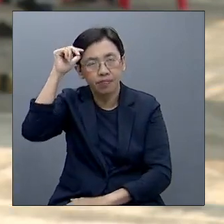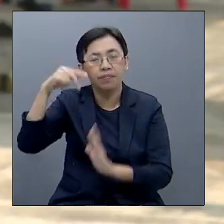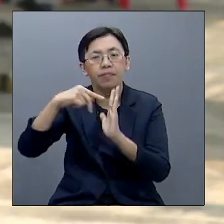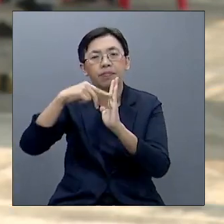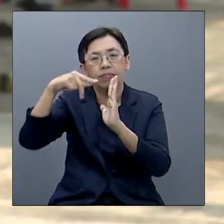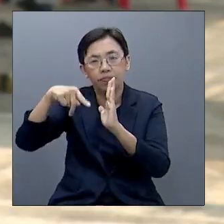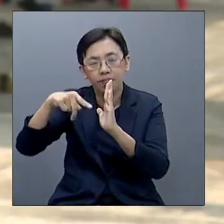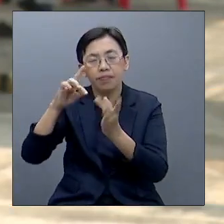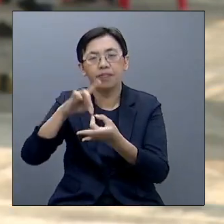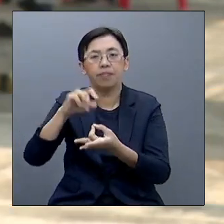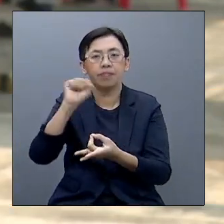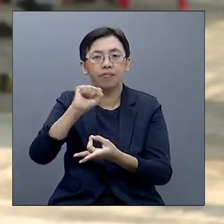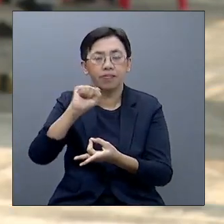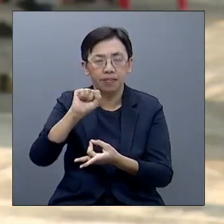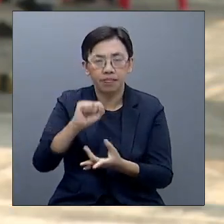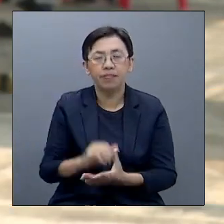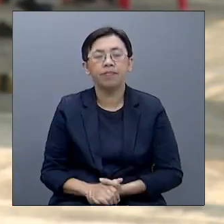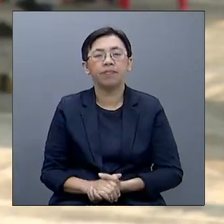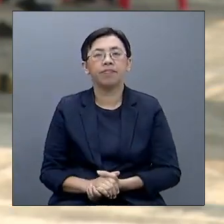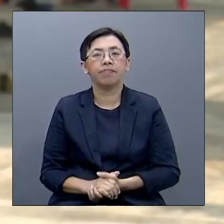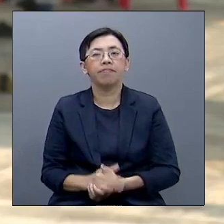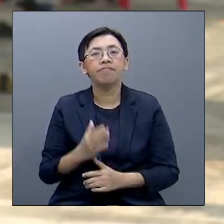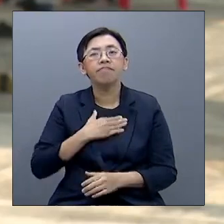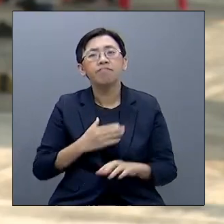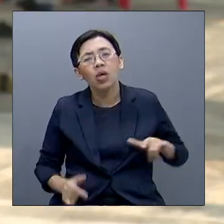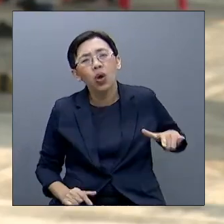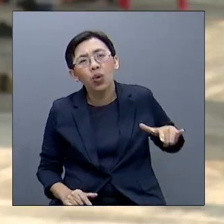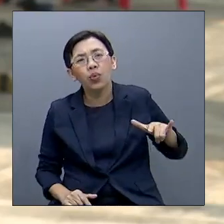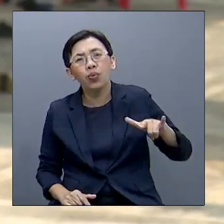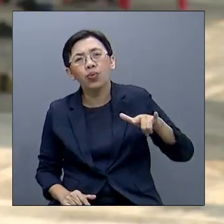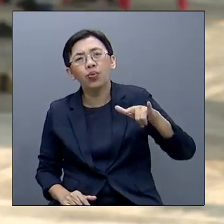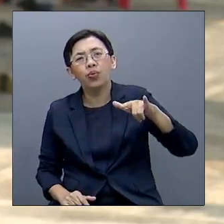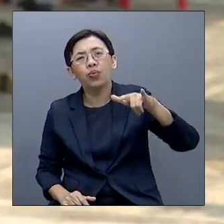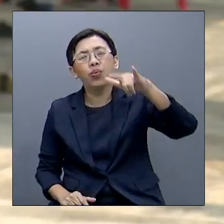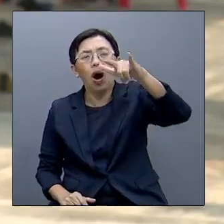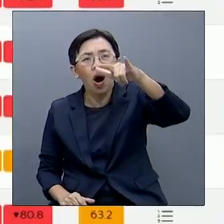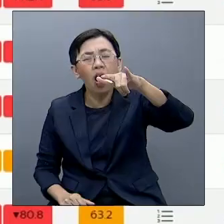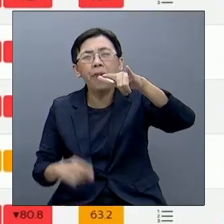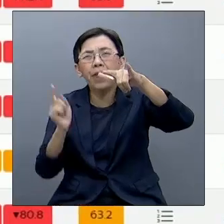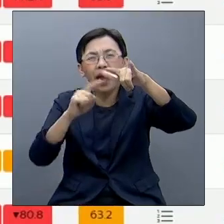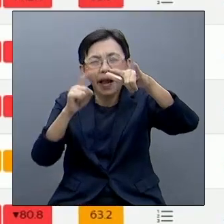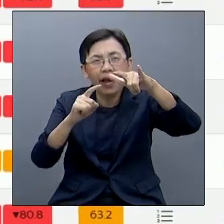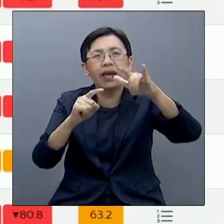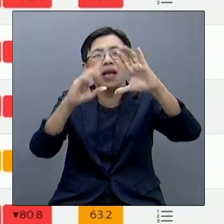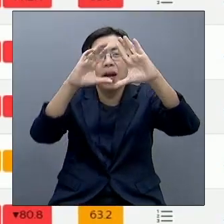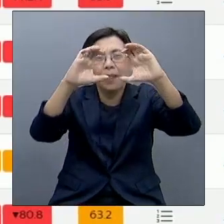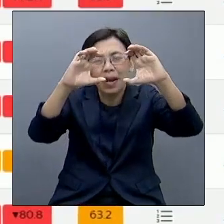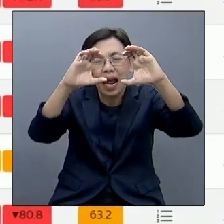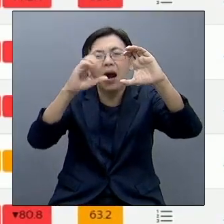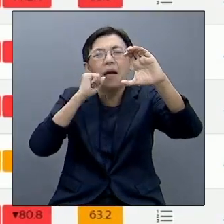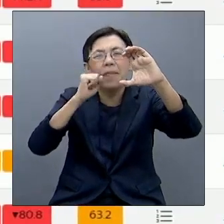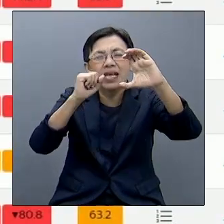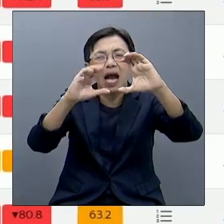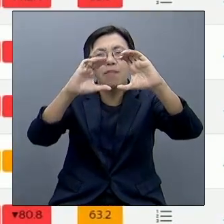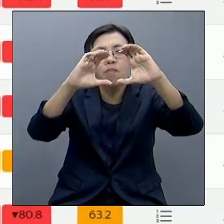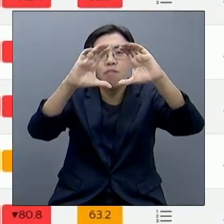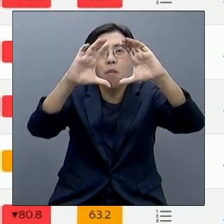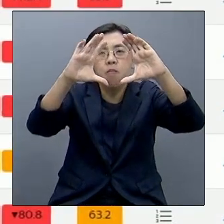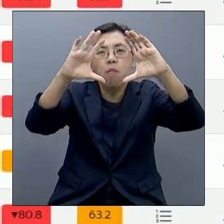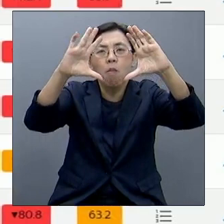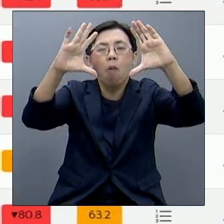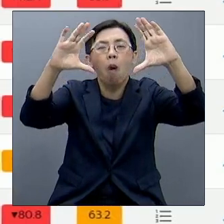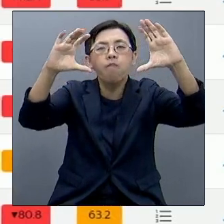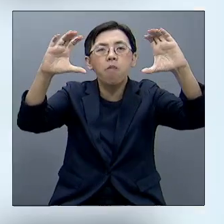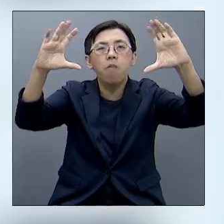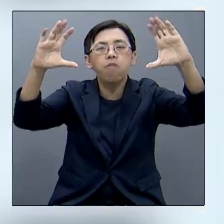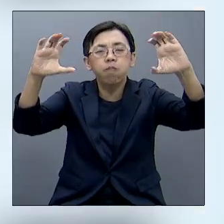ครับครับซึ่งอย่างที่เราขึ้นไปบินเมื่อกี้เราใช้ขั้นตอนก่อเมฆครับ ข้อมูลจากสำนักงานพัฒนาเทคโนโลยีอว